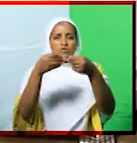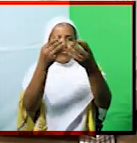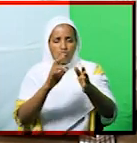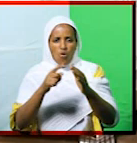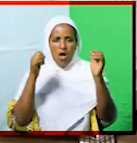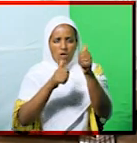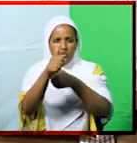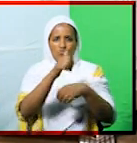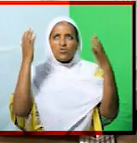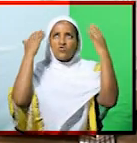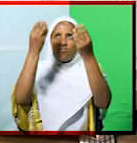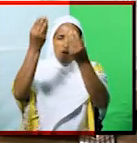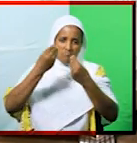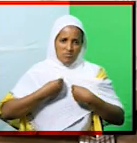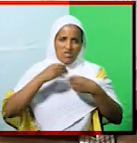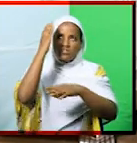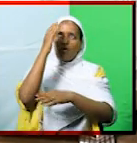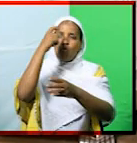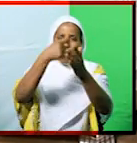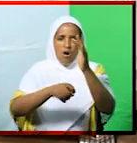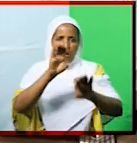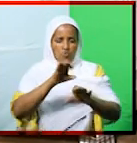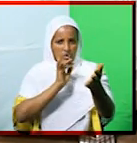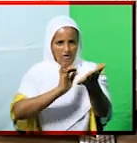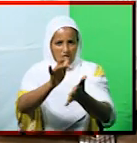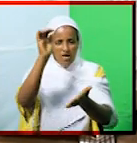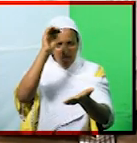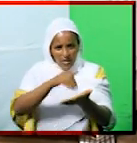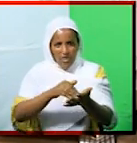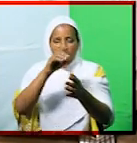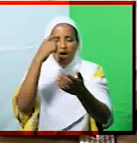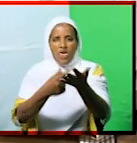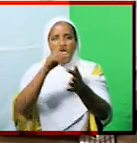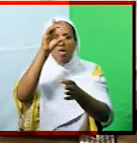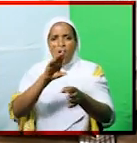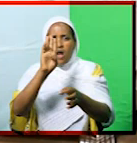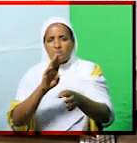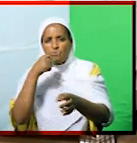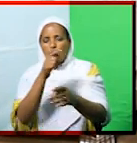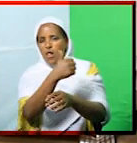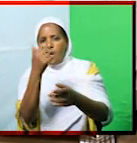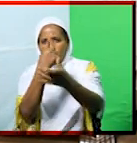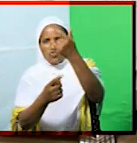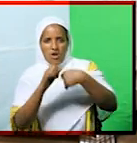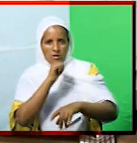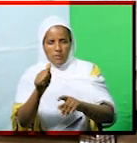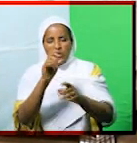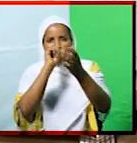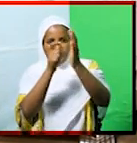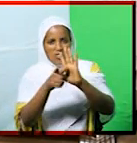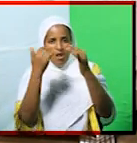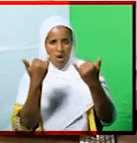እቤዣችሁ። እምቤዣችሁ ግን በወርቅ አይደለም፣ የእናንተ የሚረባ ነገር ኑሯችሁ አይደለም። ወይም ደግሞ እናንተ ቤዛ